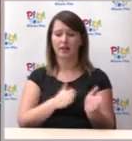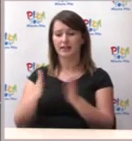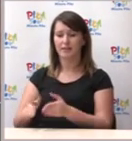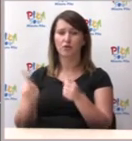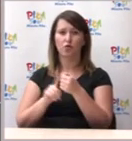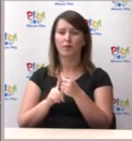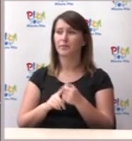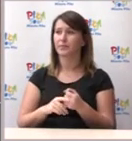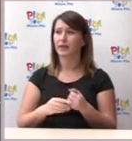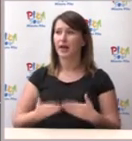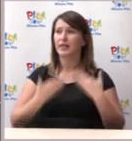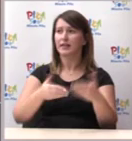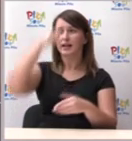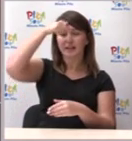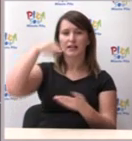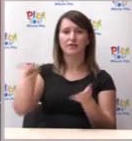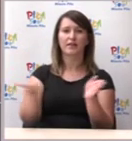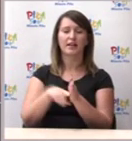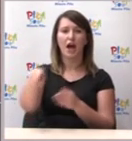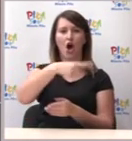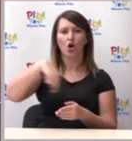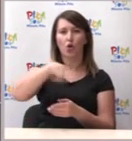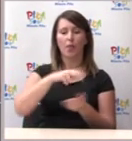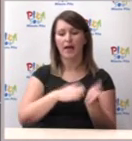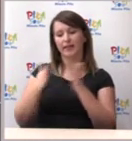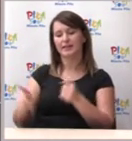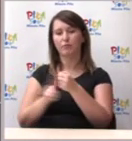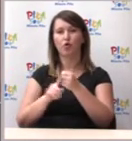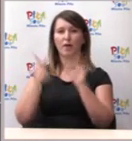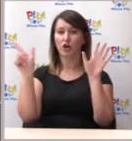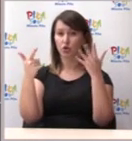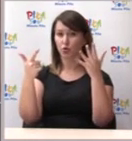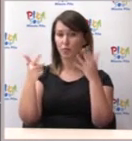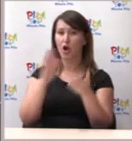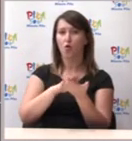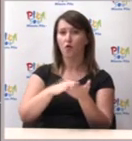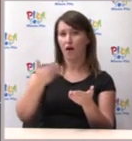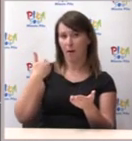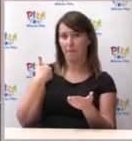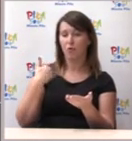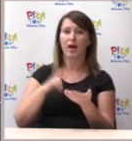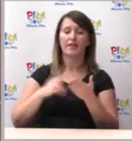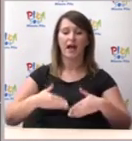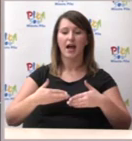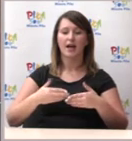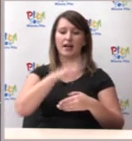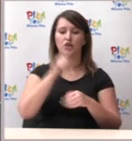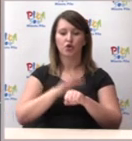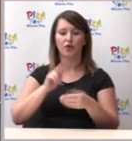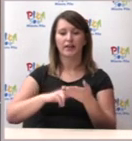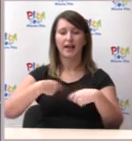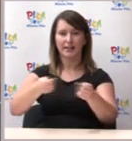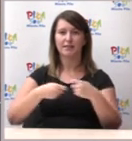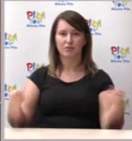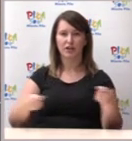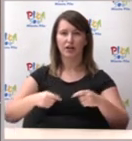nadania nazwy dla ronda. W punkcie siódmym była uchwała w sprawie wyrażenia zgody na sprzedaż nieruchomości położonej przy